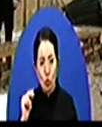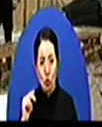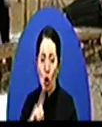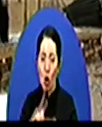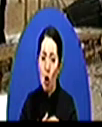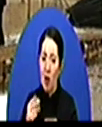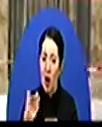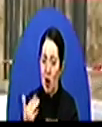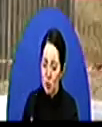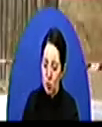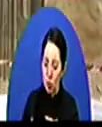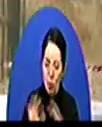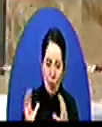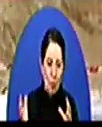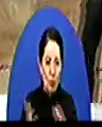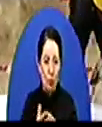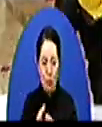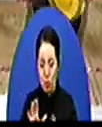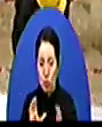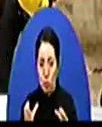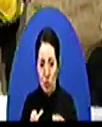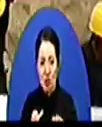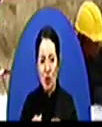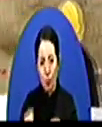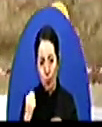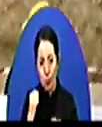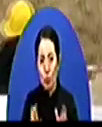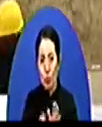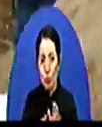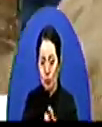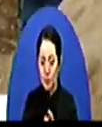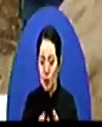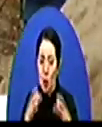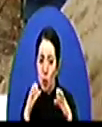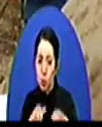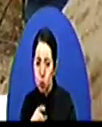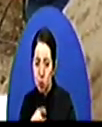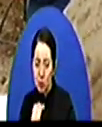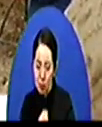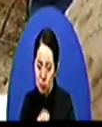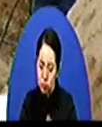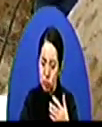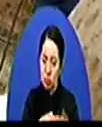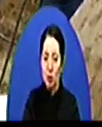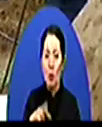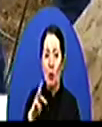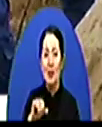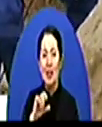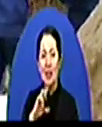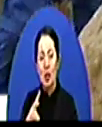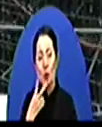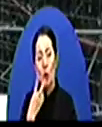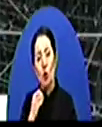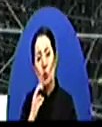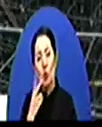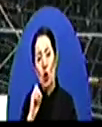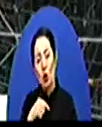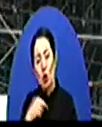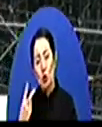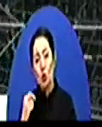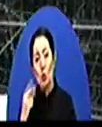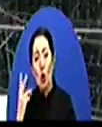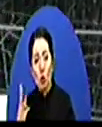боловсруулах чиглэлээр бүстдээ тэргүүлэх боломж байна. Боломжоо бодит ажил хэрэг болгохын тулд иргэд Монгол Ардын намын 2020-2024 оны мөрийн